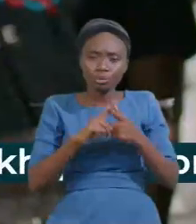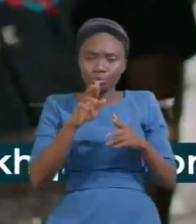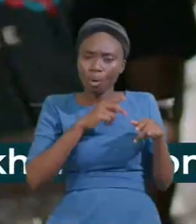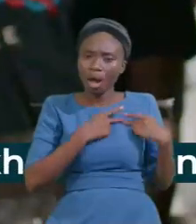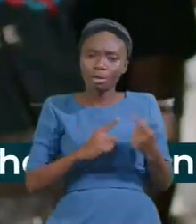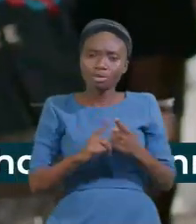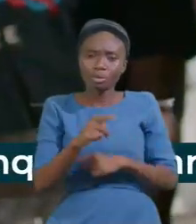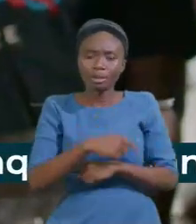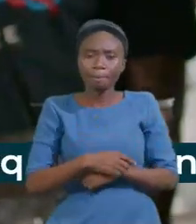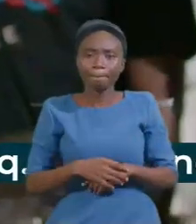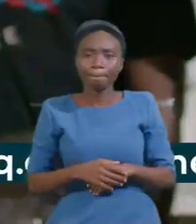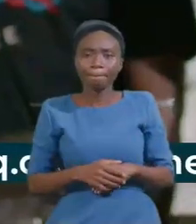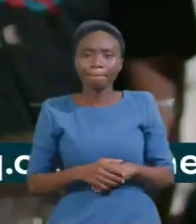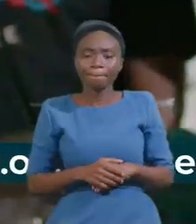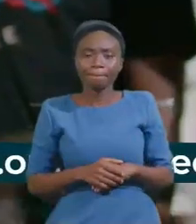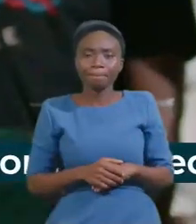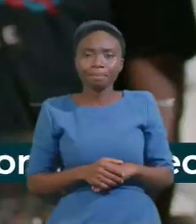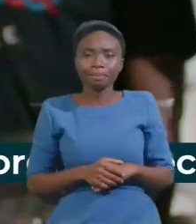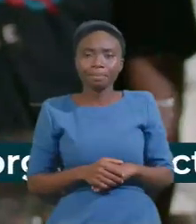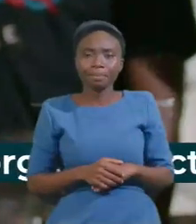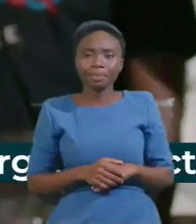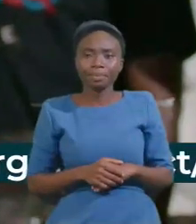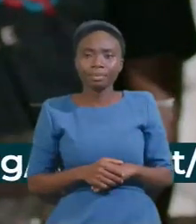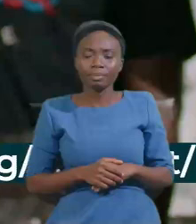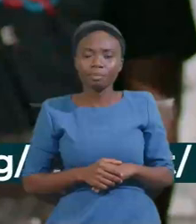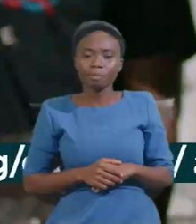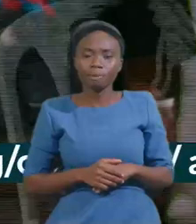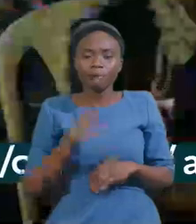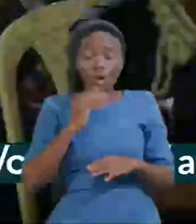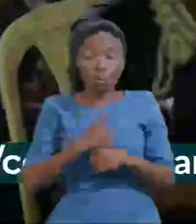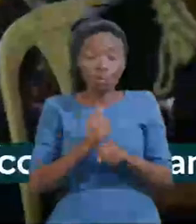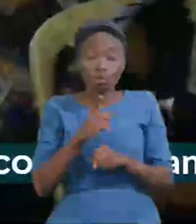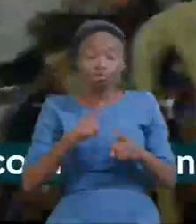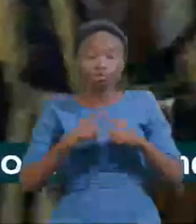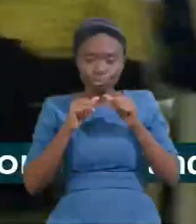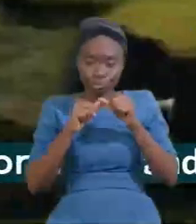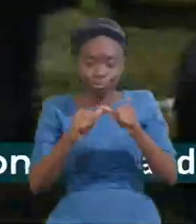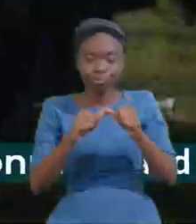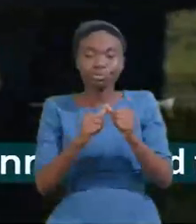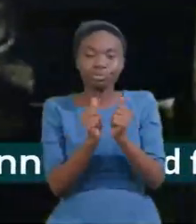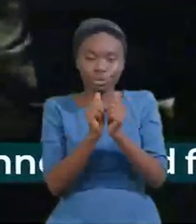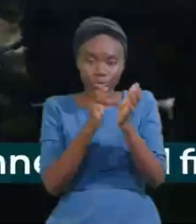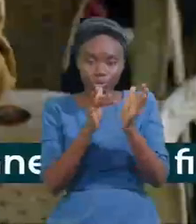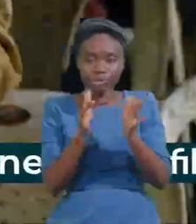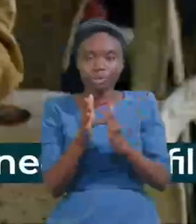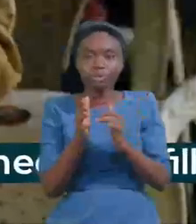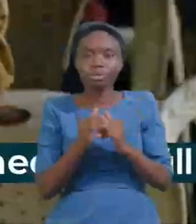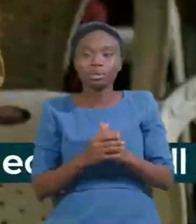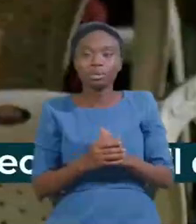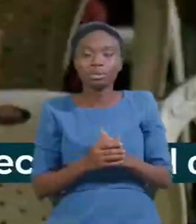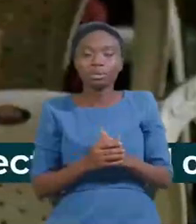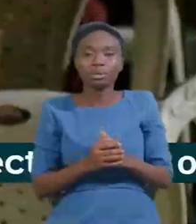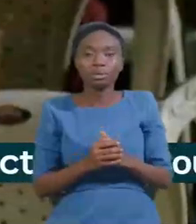La paix de Dieu qui est déjà dans votre cœur. Will enable you to continue with Jesus. Vous aidera à continuer avec